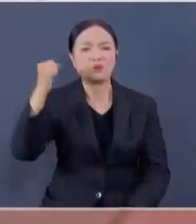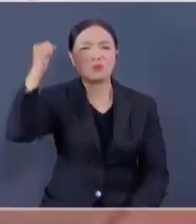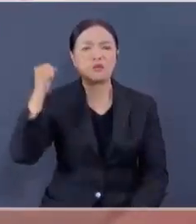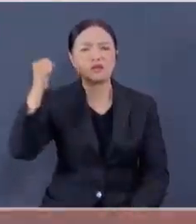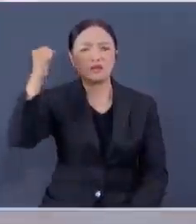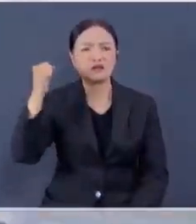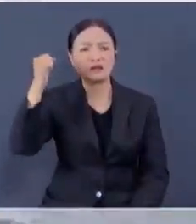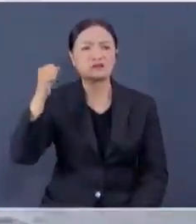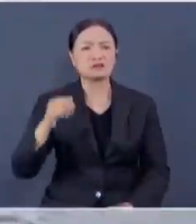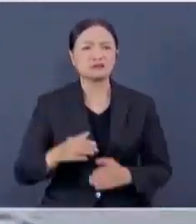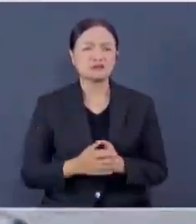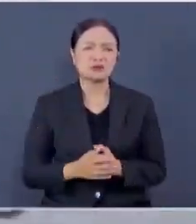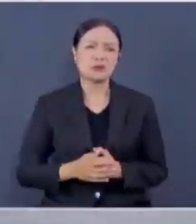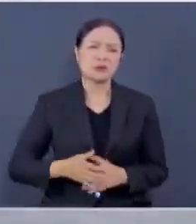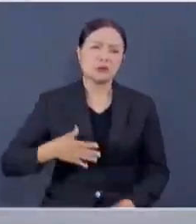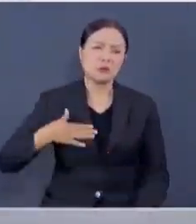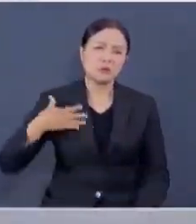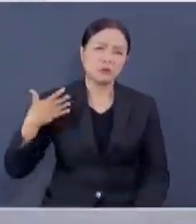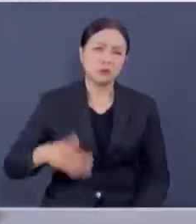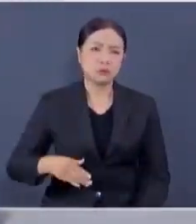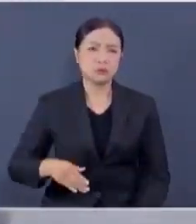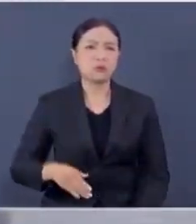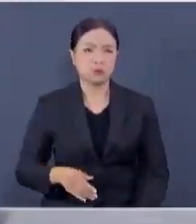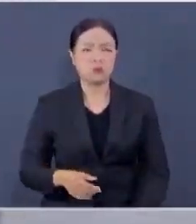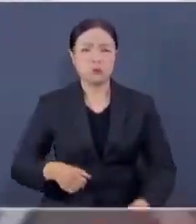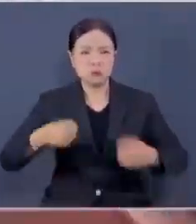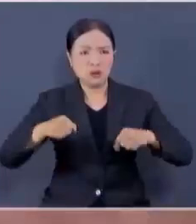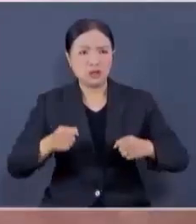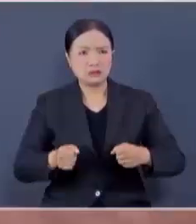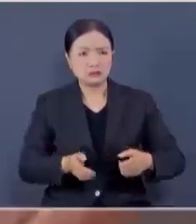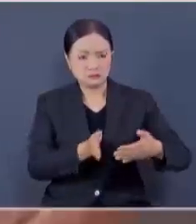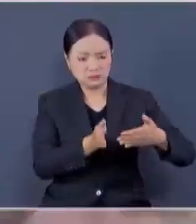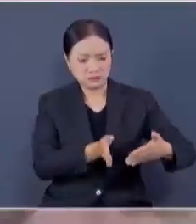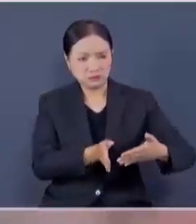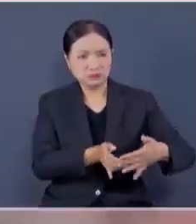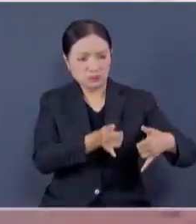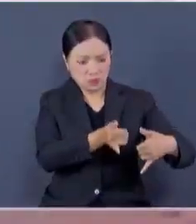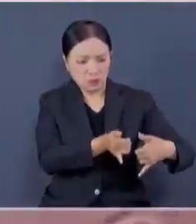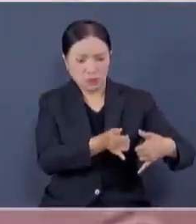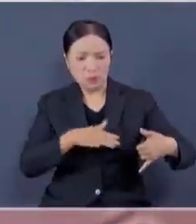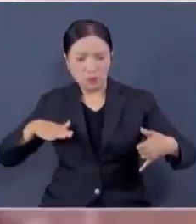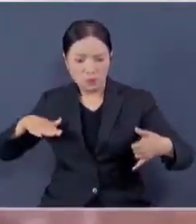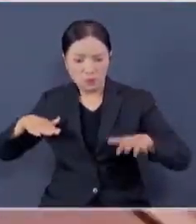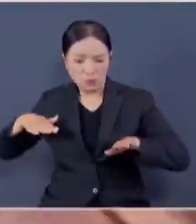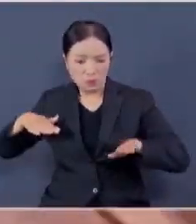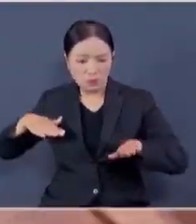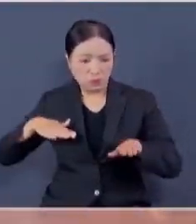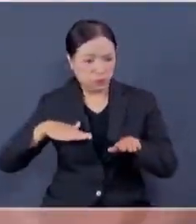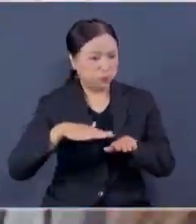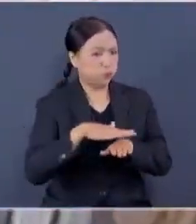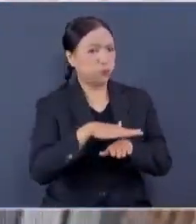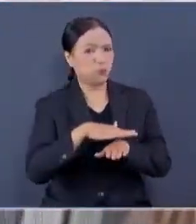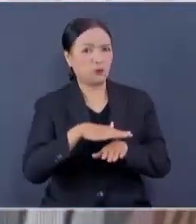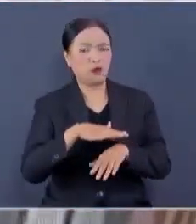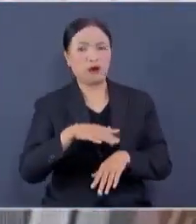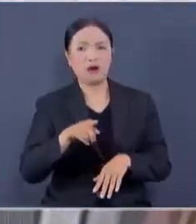ผมมาแบบโอ้โห ปีนฟุตบาทขึ้นมาเลยอ่ะ ถูกต้องครับผมนี่เป็นช่วงจังหวะครับที่รถเม